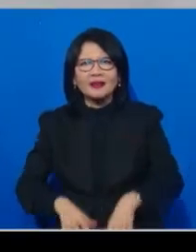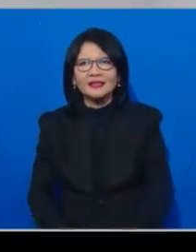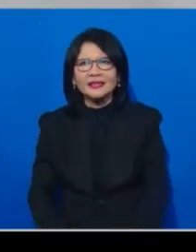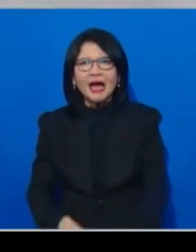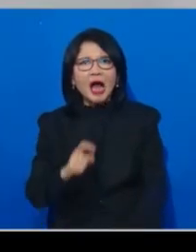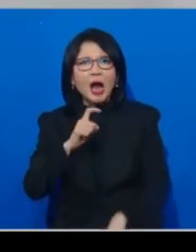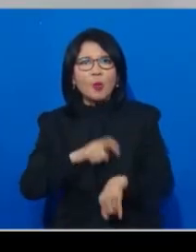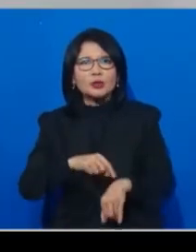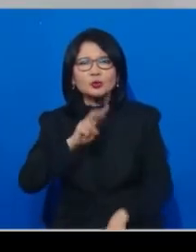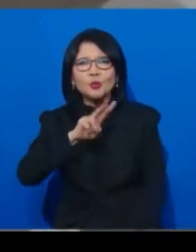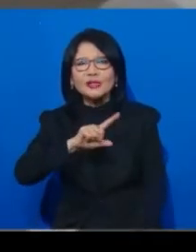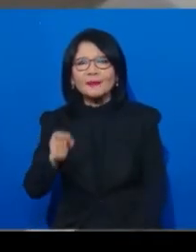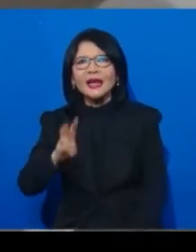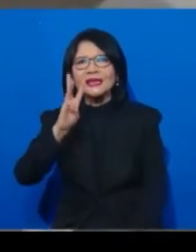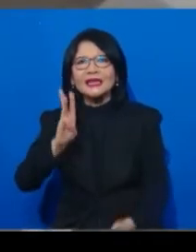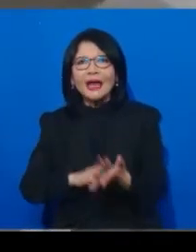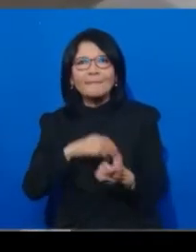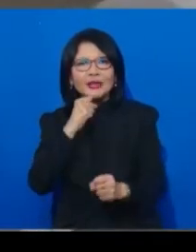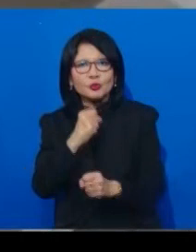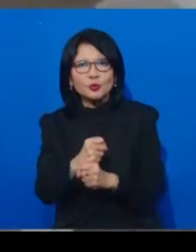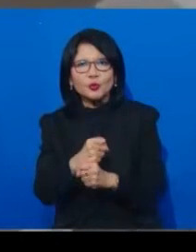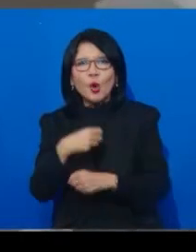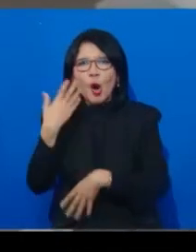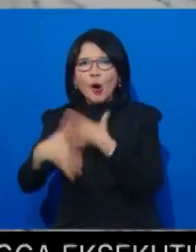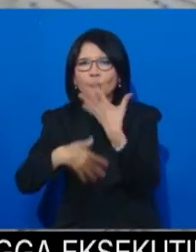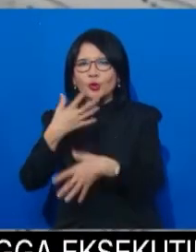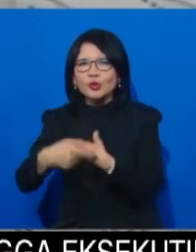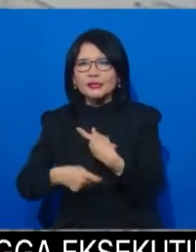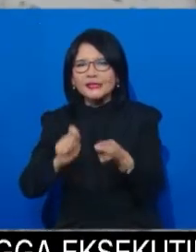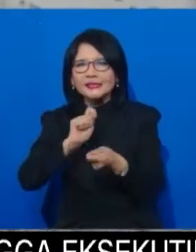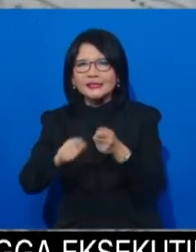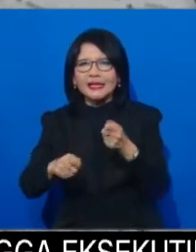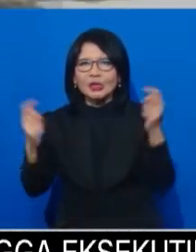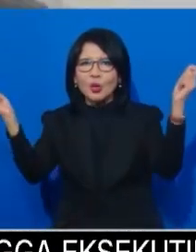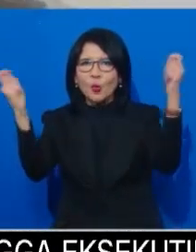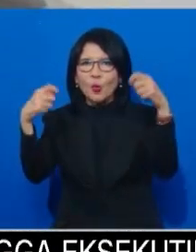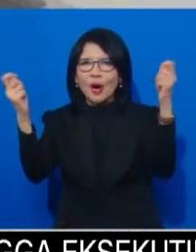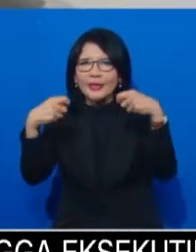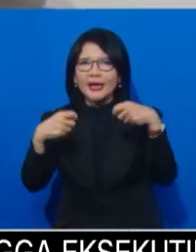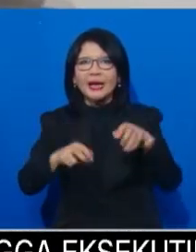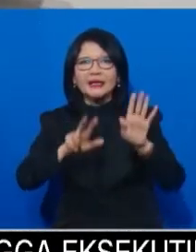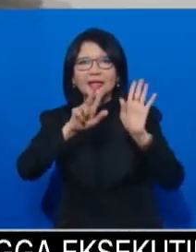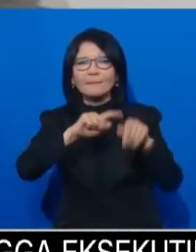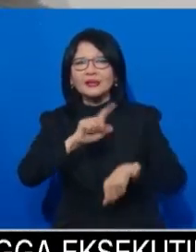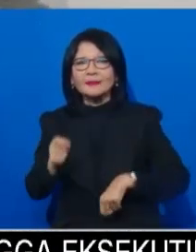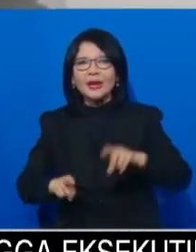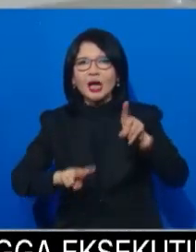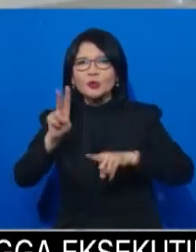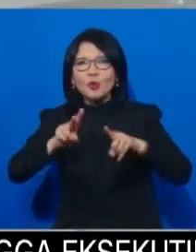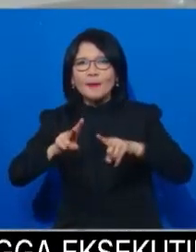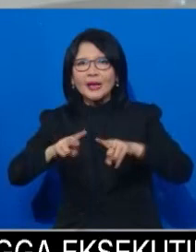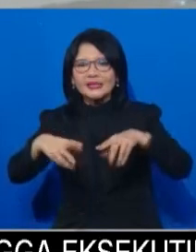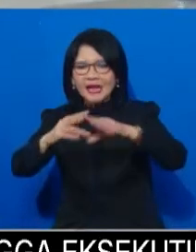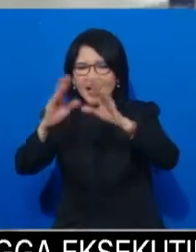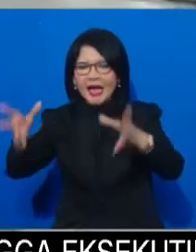waktu 2-3 minggu proses pengerjaan tergantung dari ukuran dan karakter wayang. Sebanyak 8-12 lembar sak semen